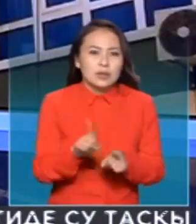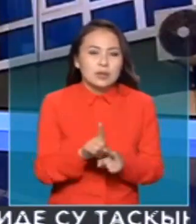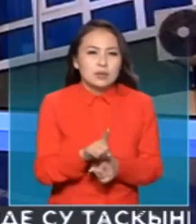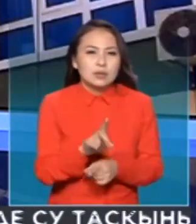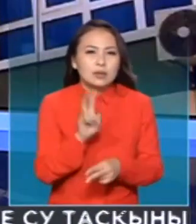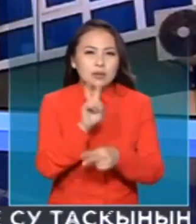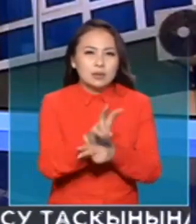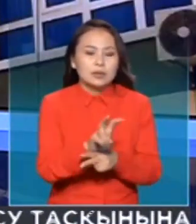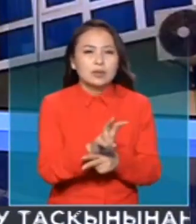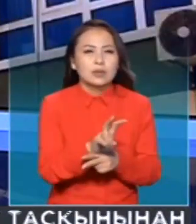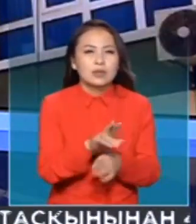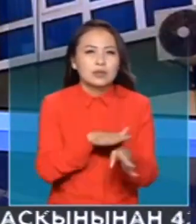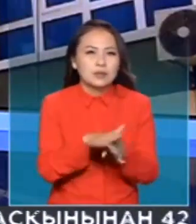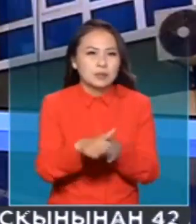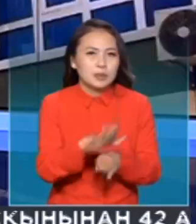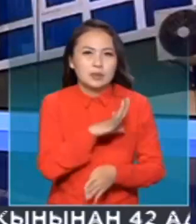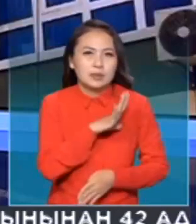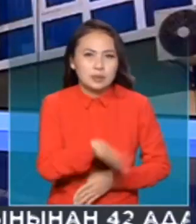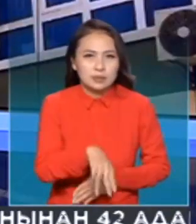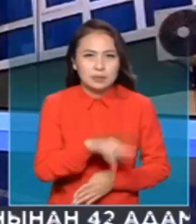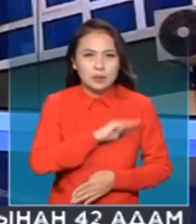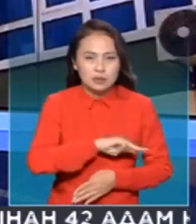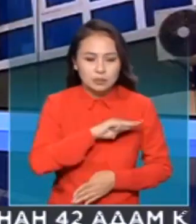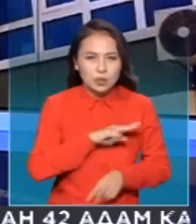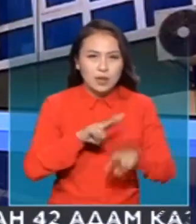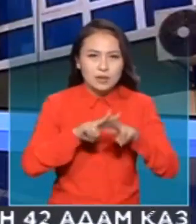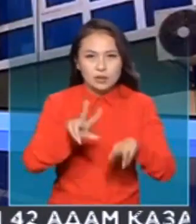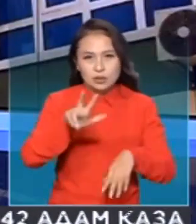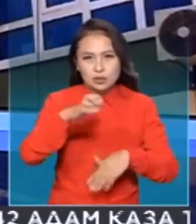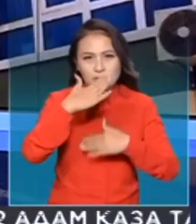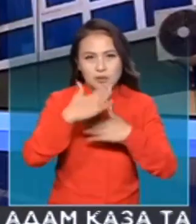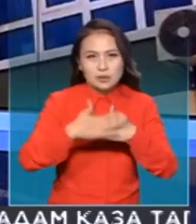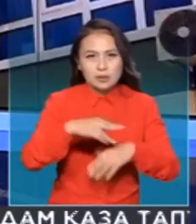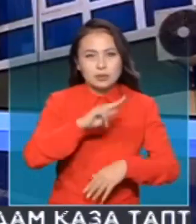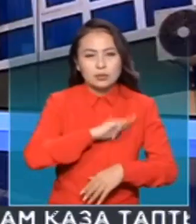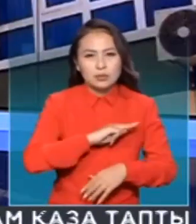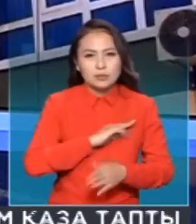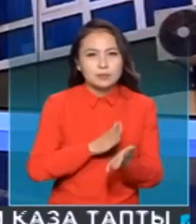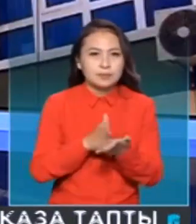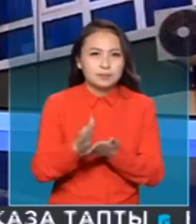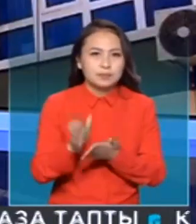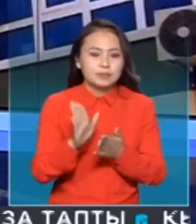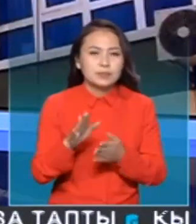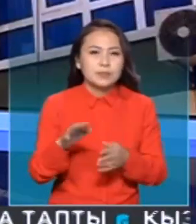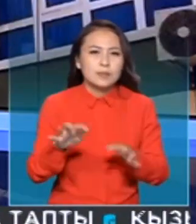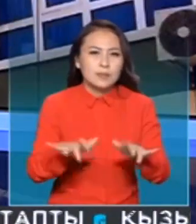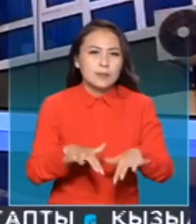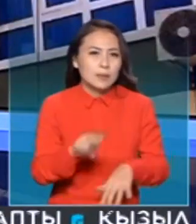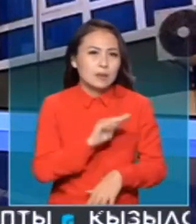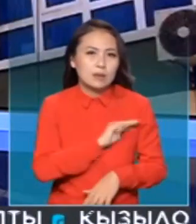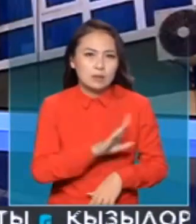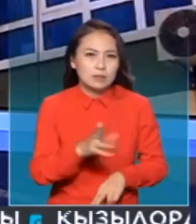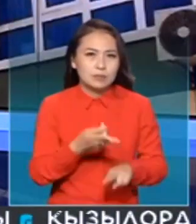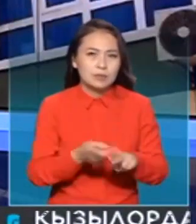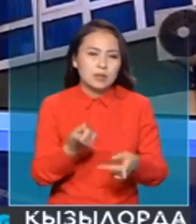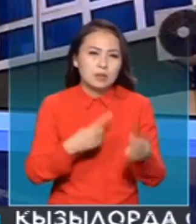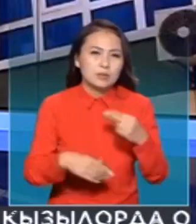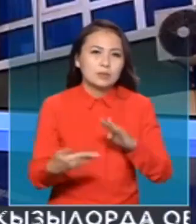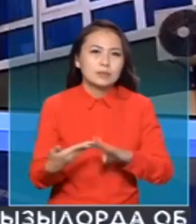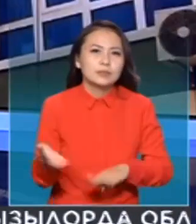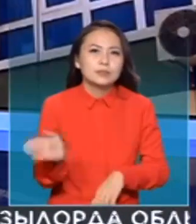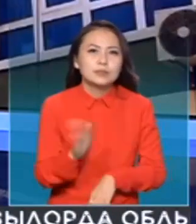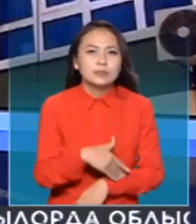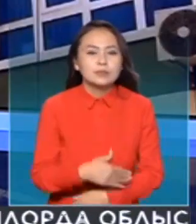қызметті ала алмады. Астананың өзінде 300-ден аса адам осы мекеменің қызметіне жүгінген, бірақ база істемегендіктен кері қайтты.